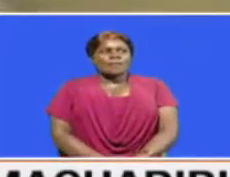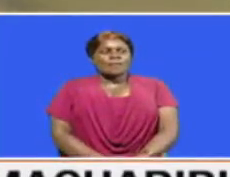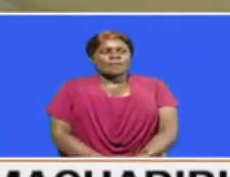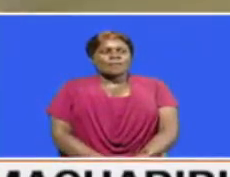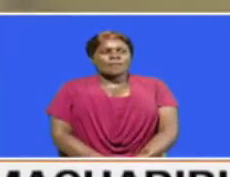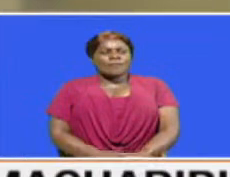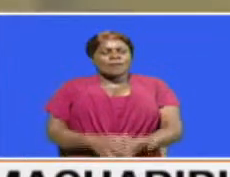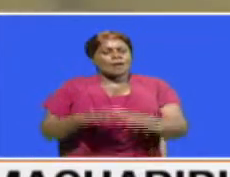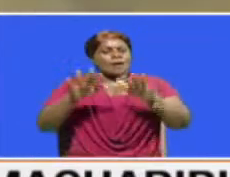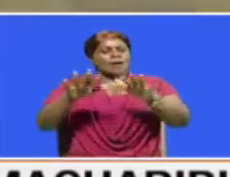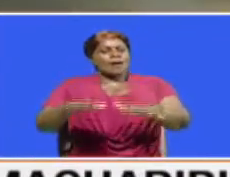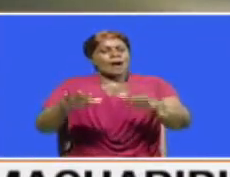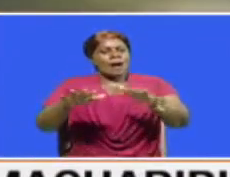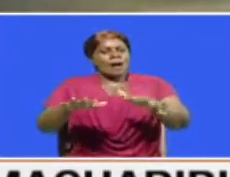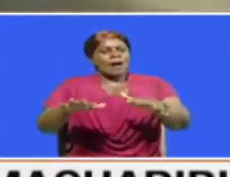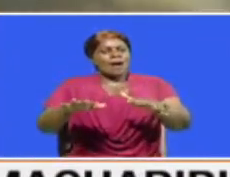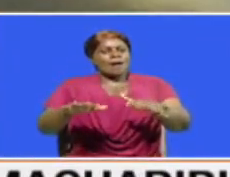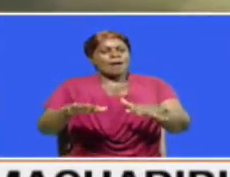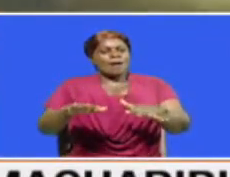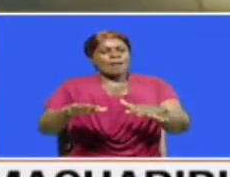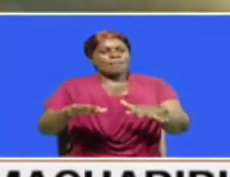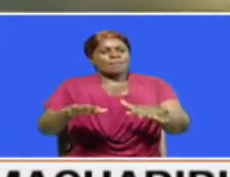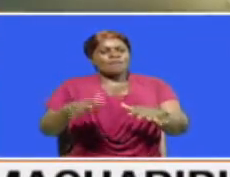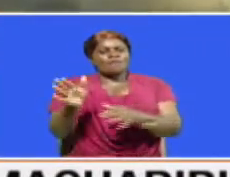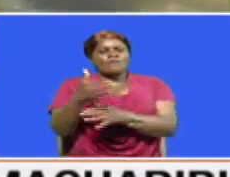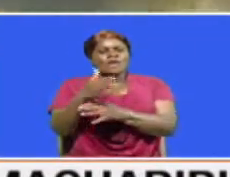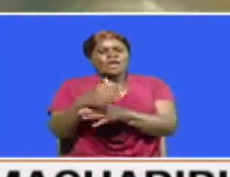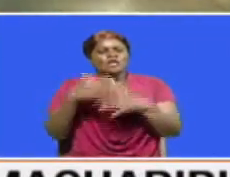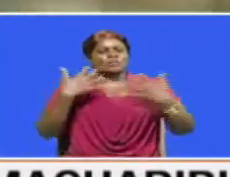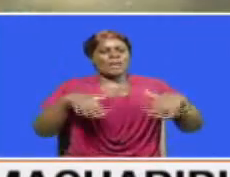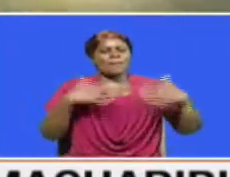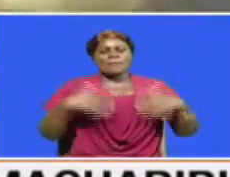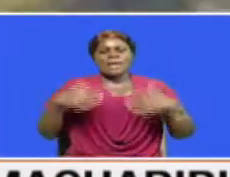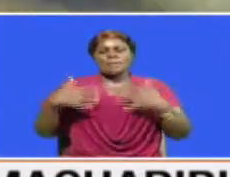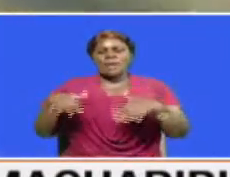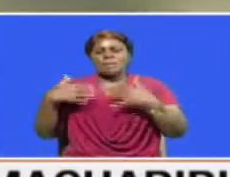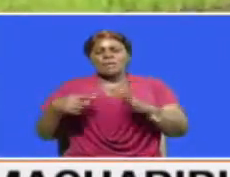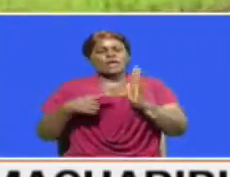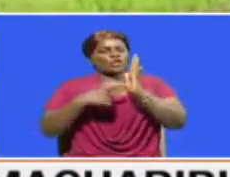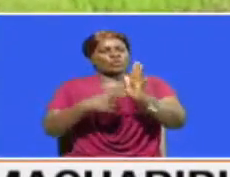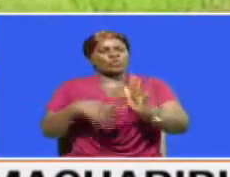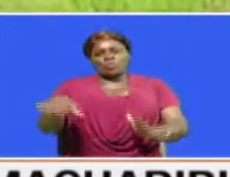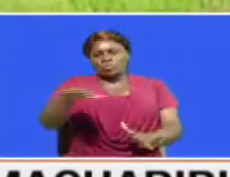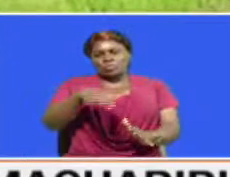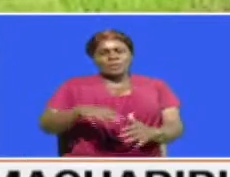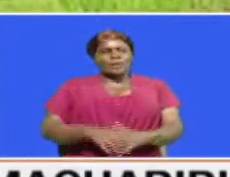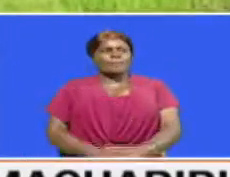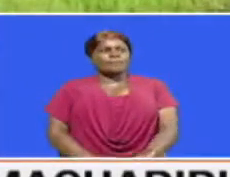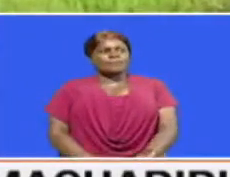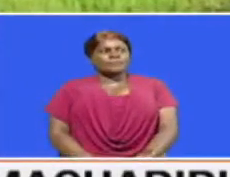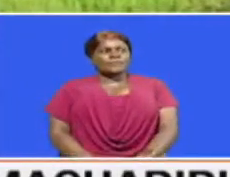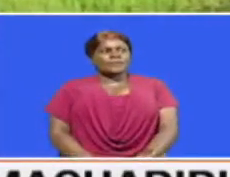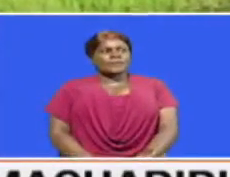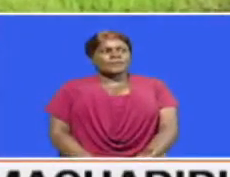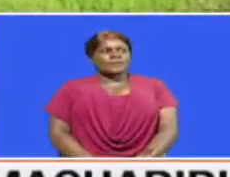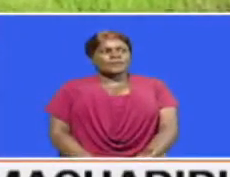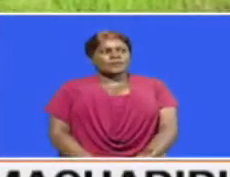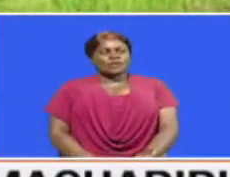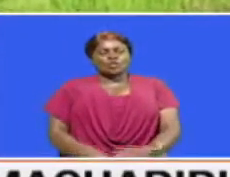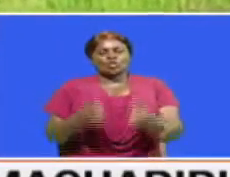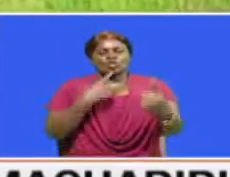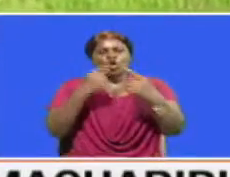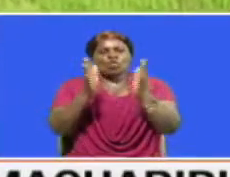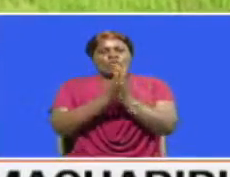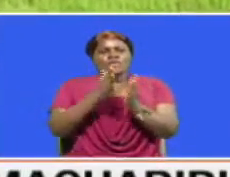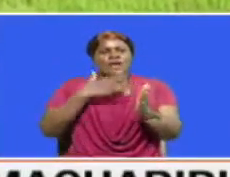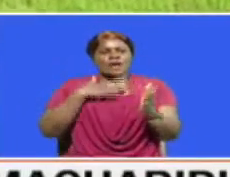Mandhari ni tulivu na sauti za samaki wakiruka majini zinahanikiza mandhari. Anaungana nasi kwenye